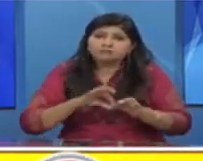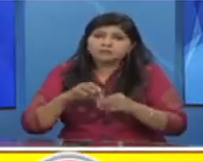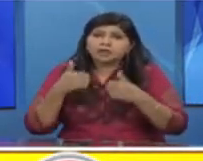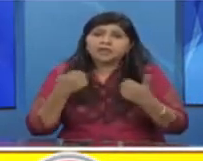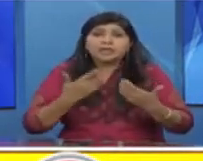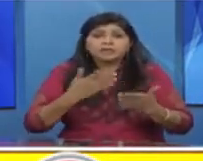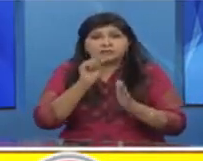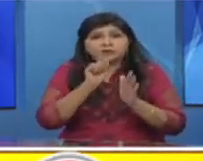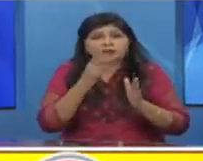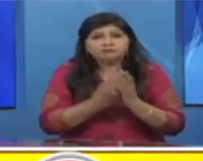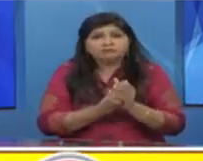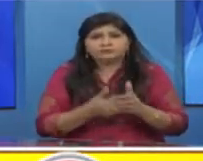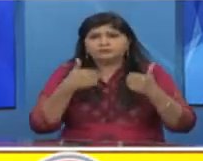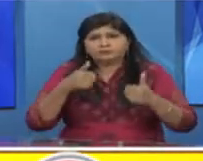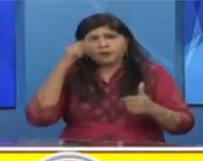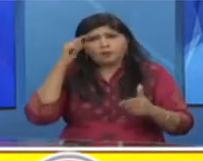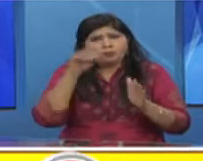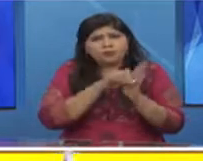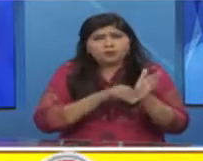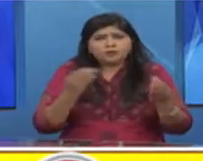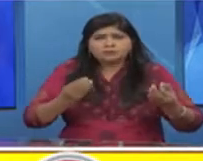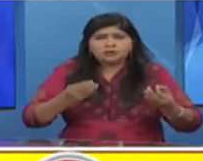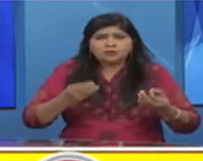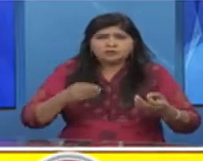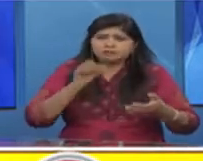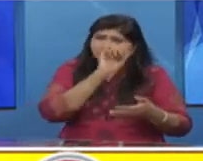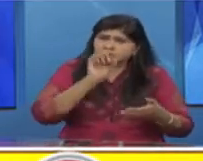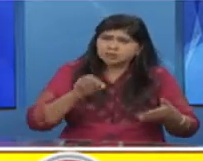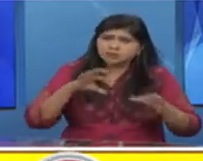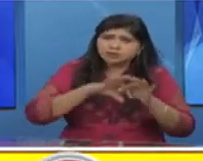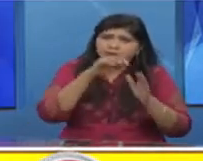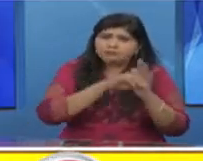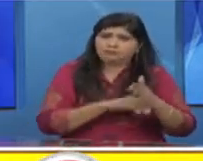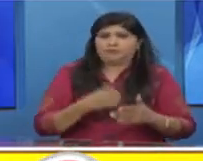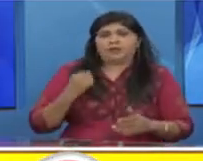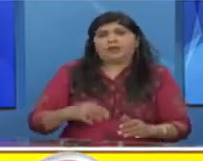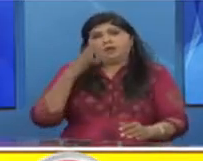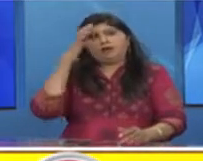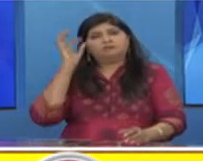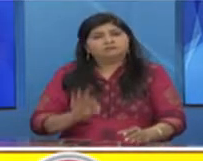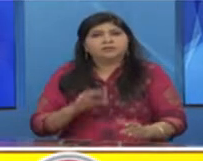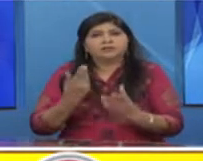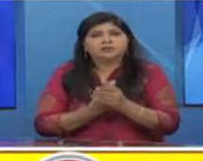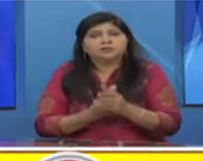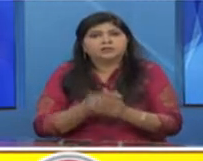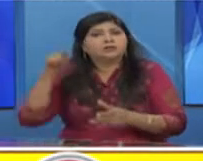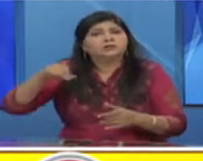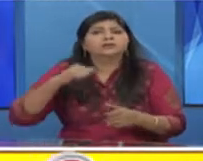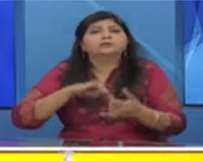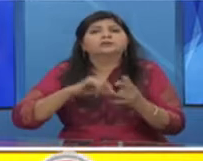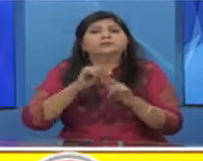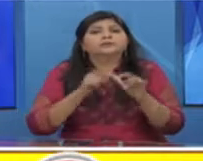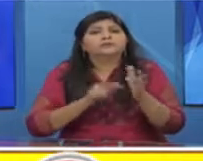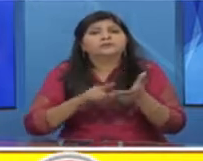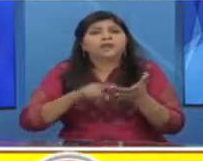निपुण थे। योजनाओं को तैयार करने और रणनीति बनाने में उन्हें महारत हासिल थी। सरदार साहब की